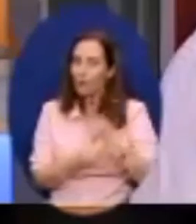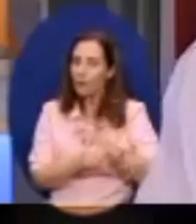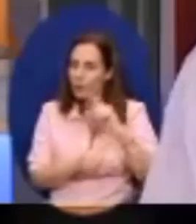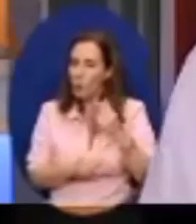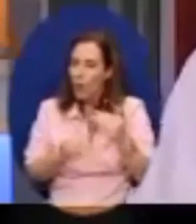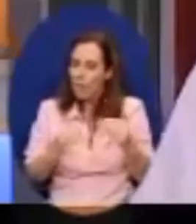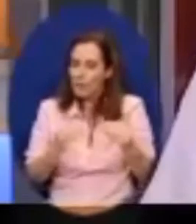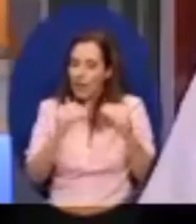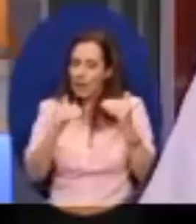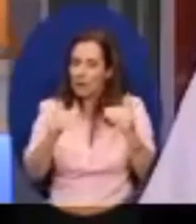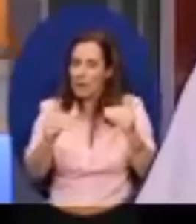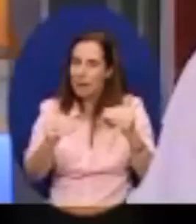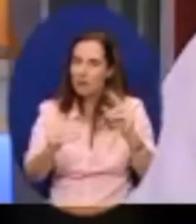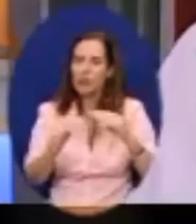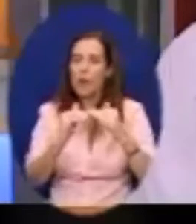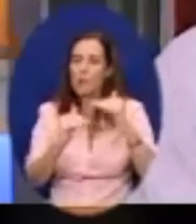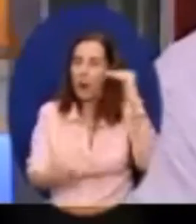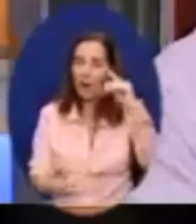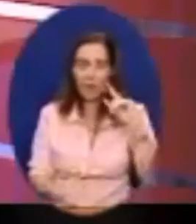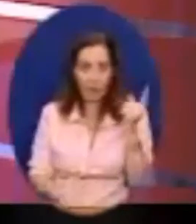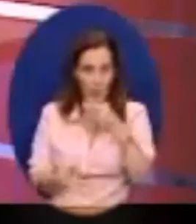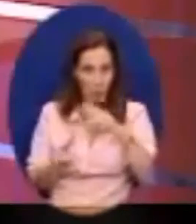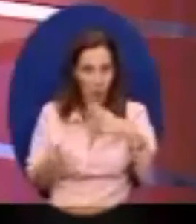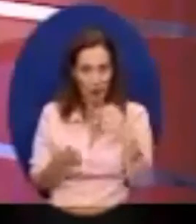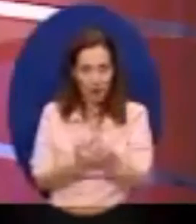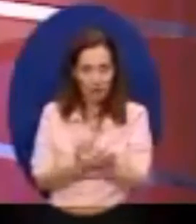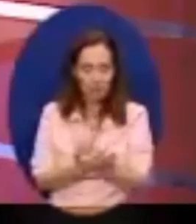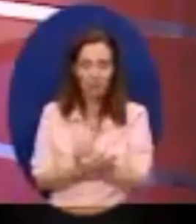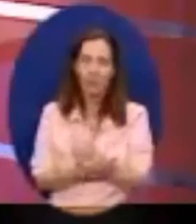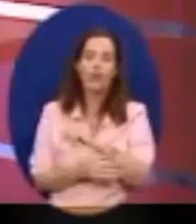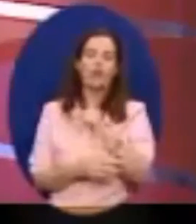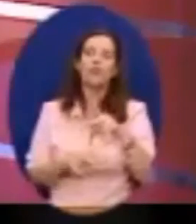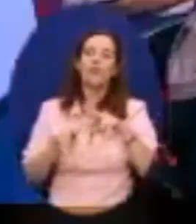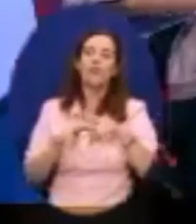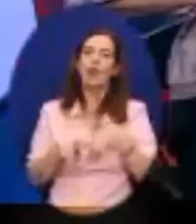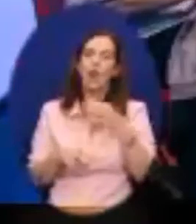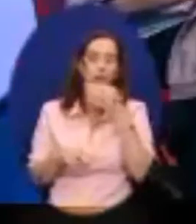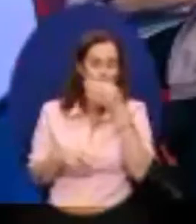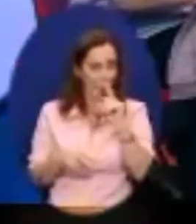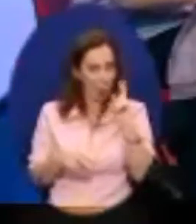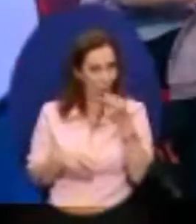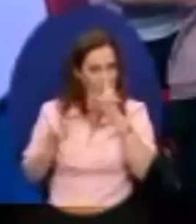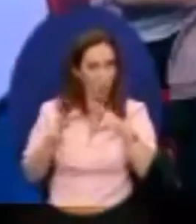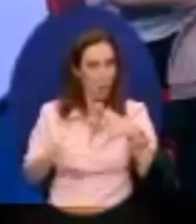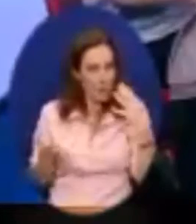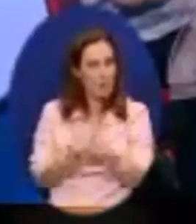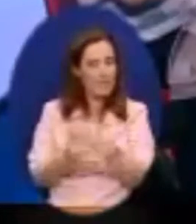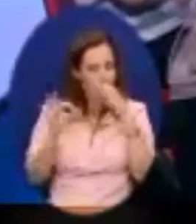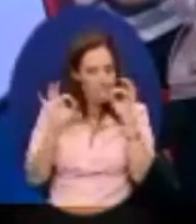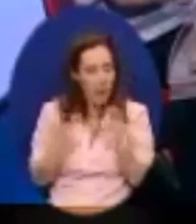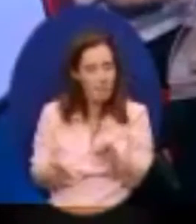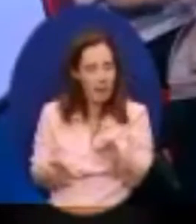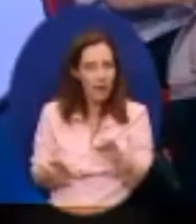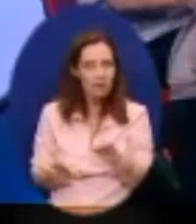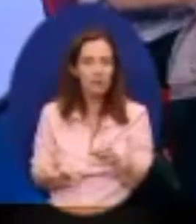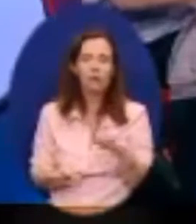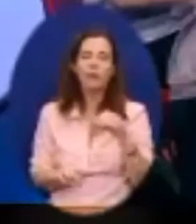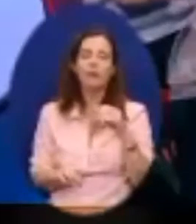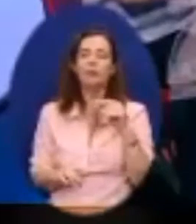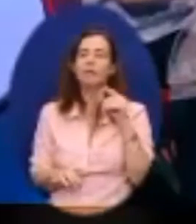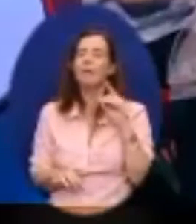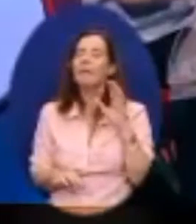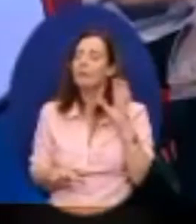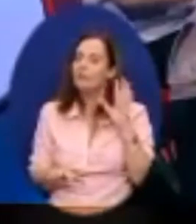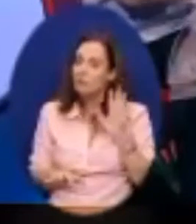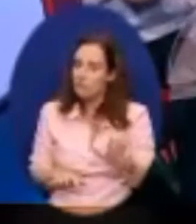כולם מתקדמים ונפתחים פערים. וכולם יכולים להצליח? עכשיו, שכולם נשארים על קו הזינוק, אז אין פערים. האם כולם יכולים באמת להצליח בממדים